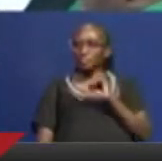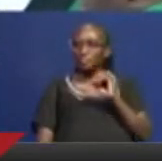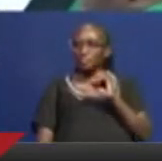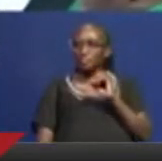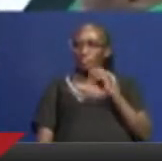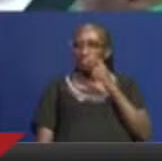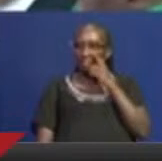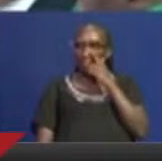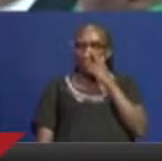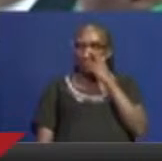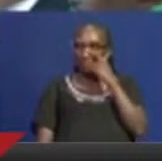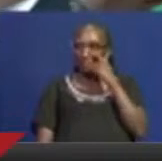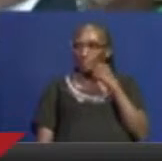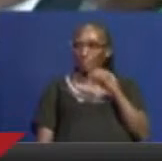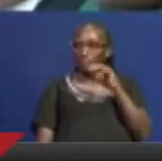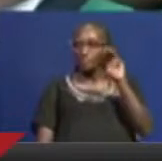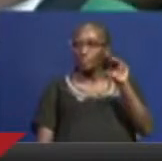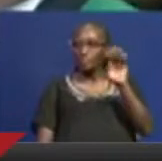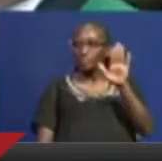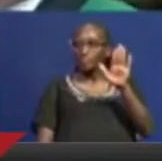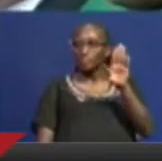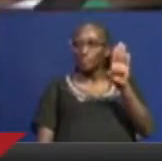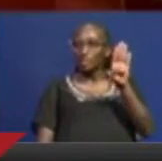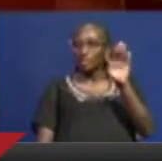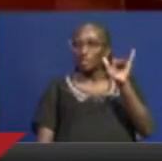Kilifi North Baya Oenya.